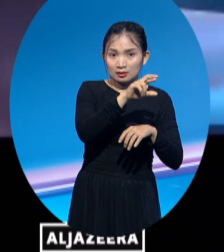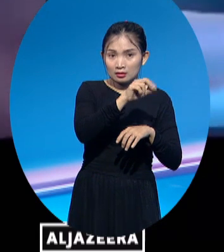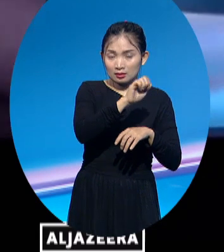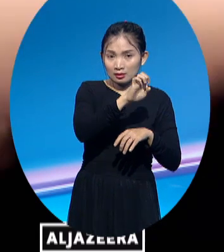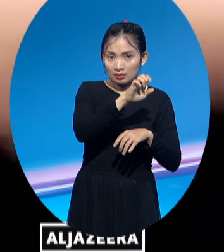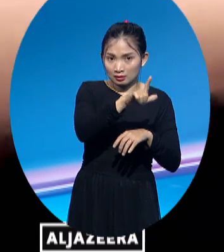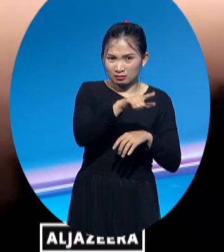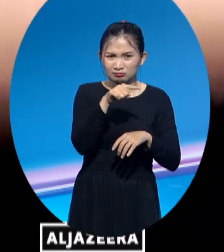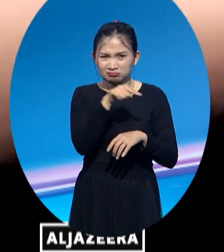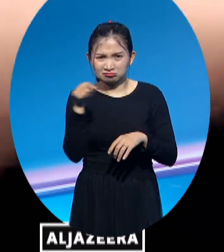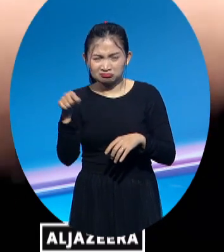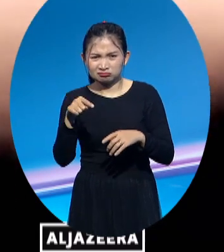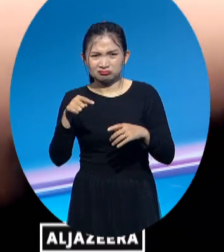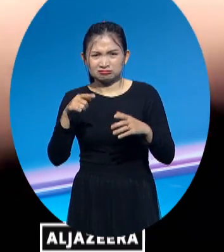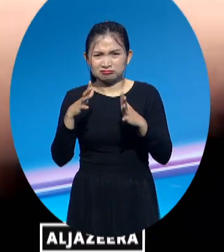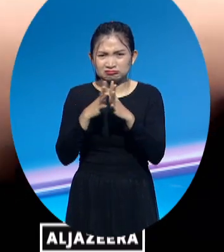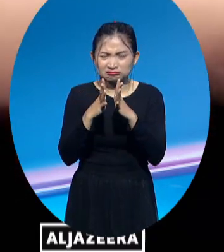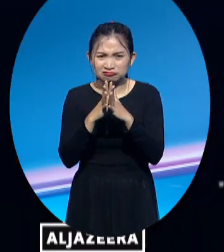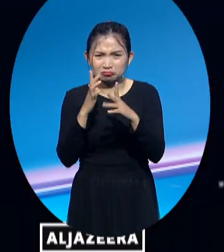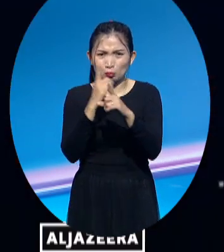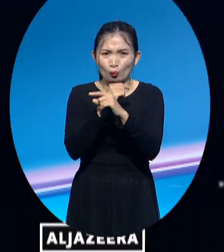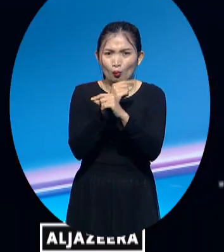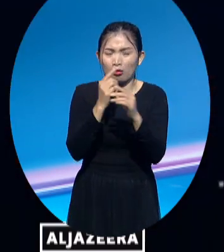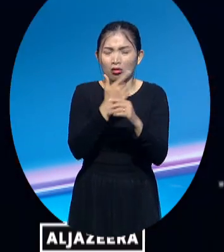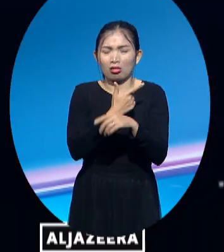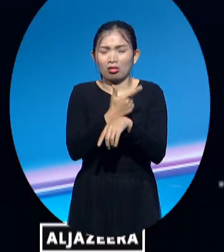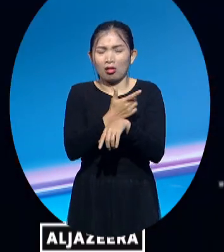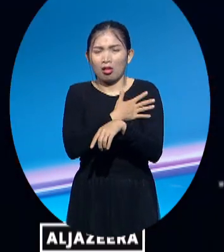cường các cuộc tấn công quân sự ở Syria, nhắm vào các địa điểm quân sự